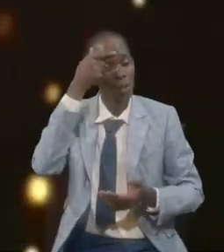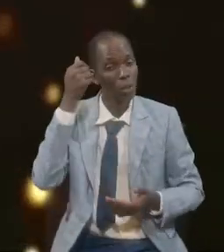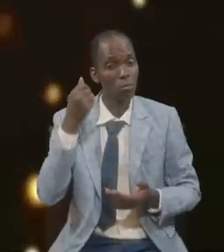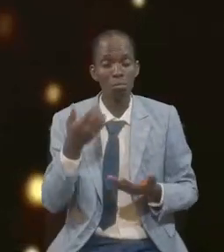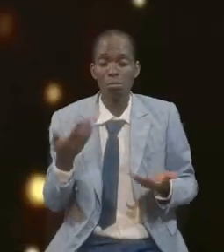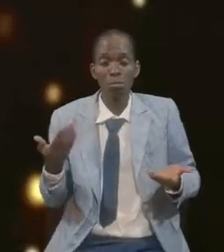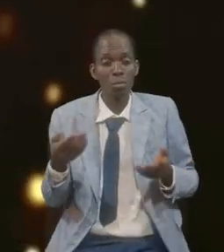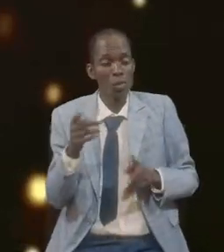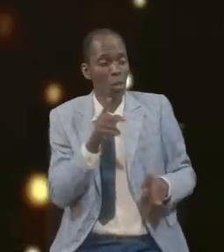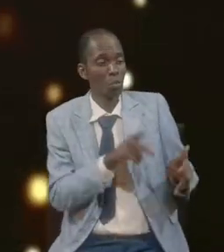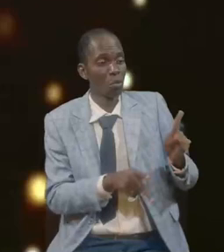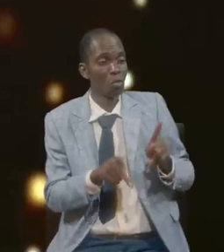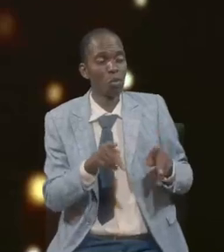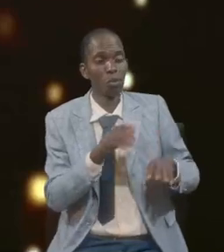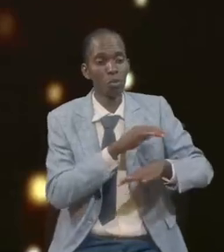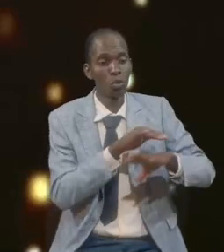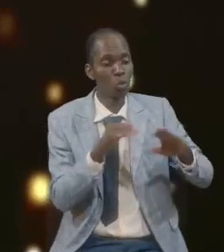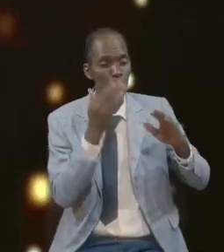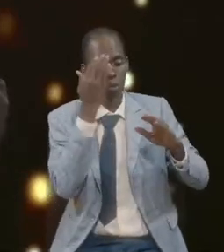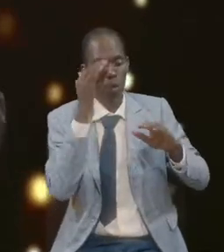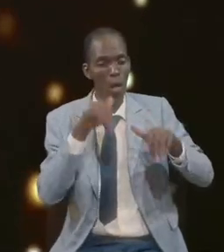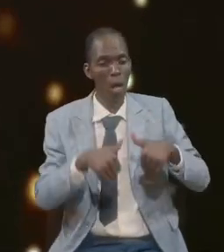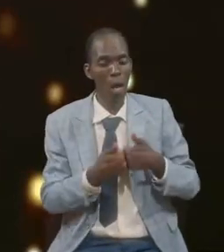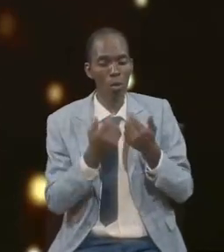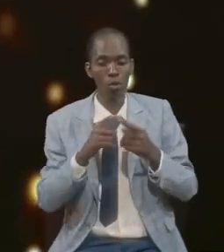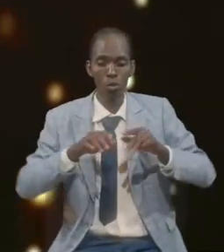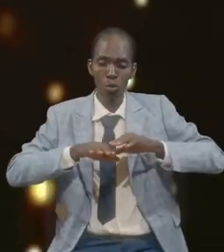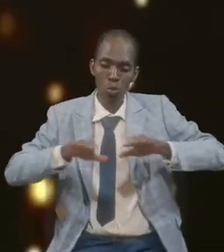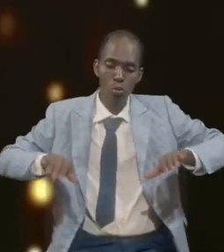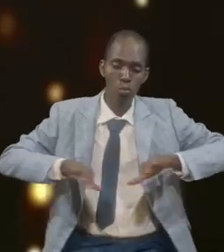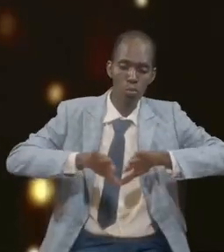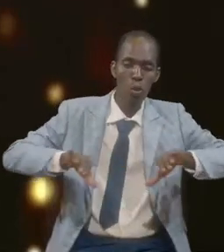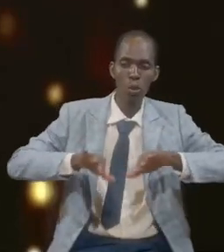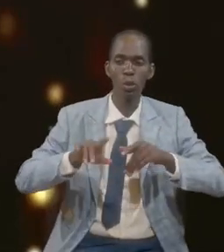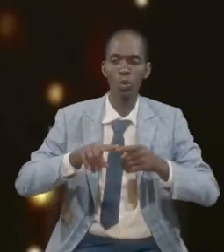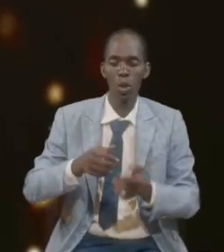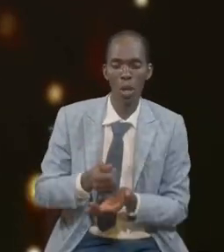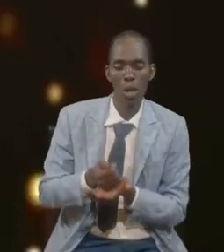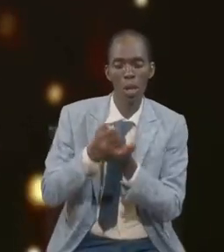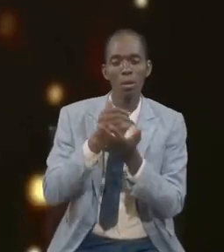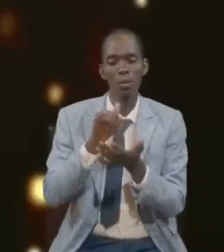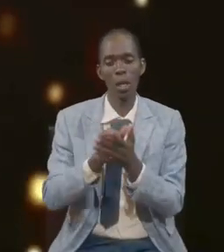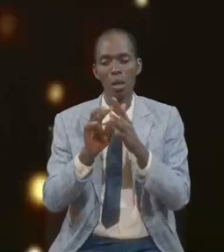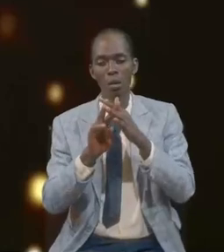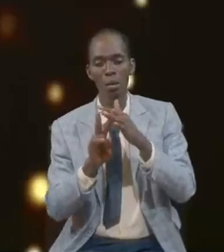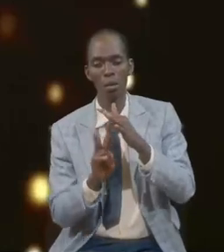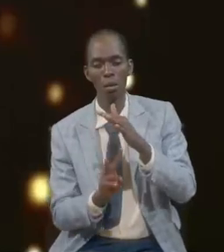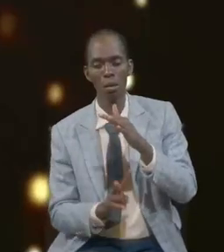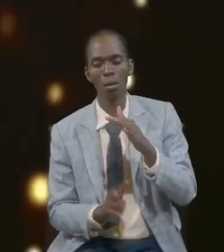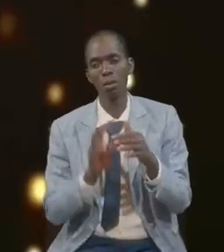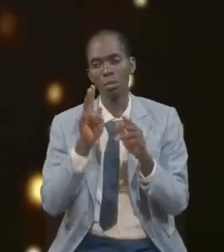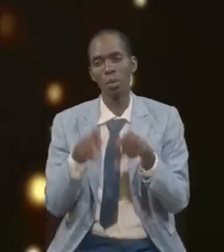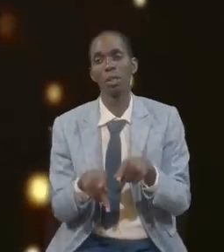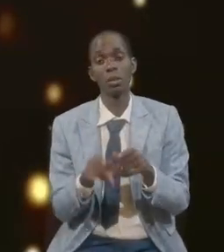Et la personne se plonge dans le fleuve là, et parce qu'il ne sait pas comment nager, et les gens